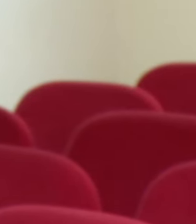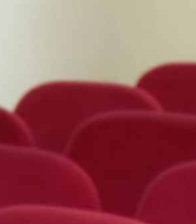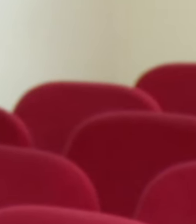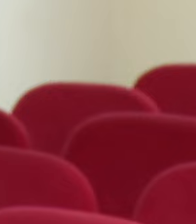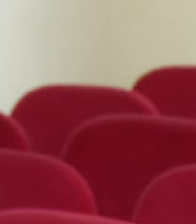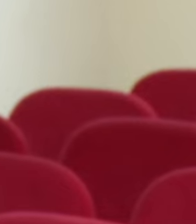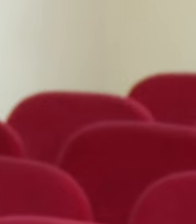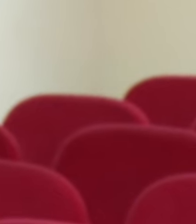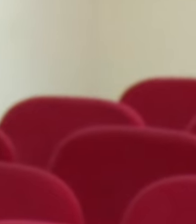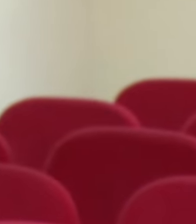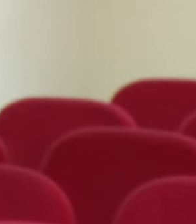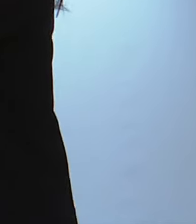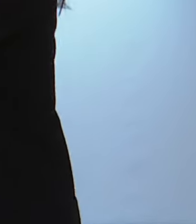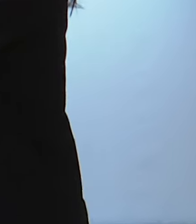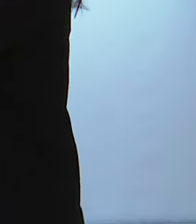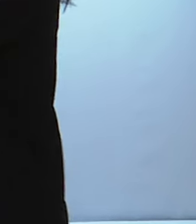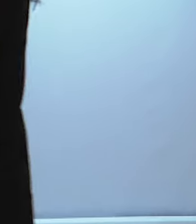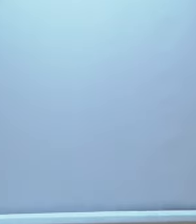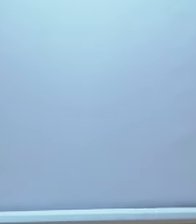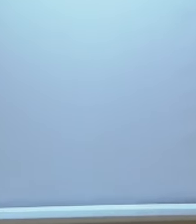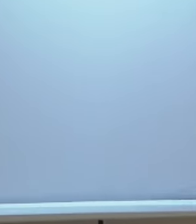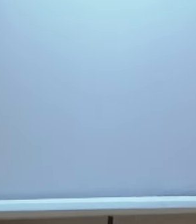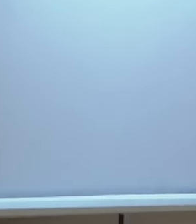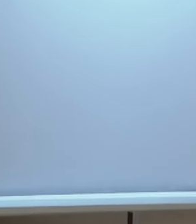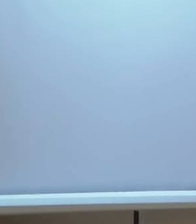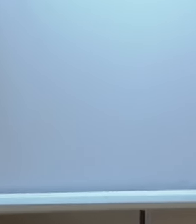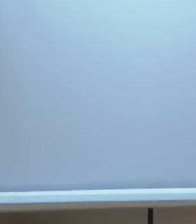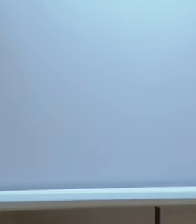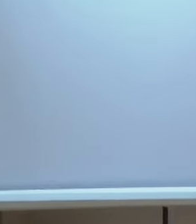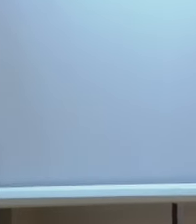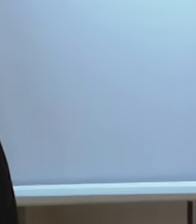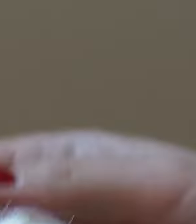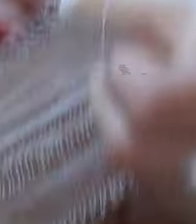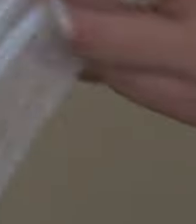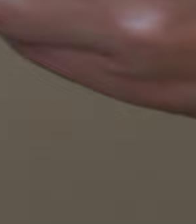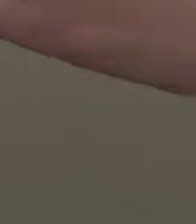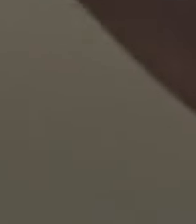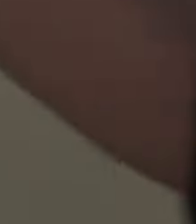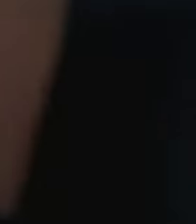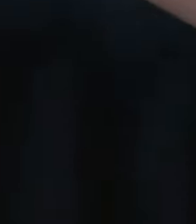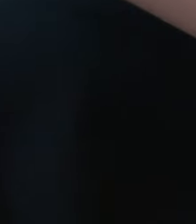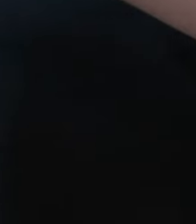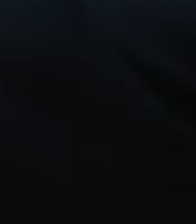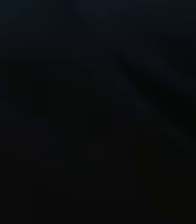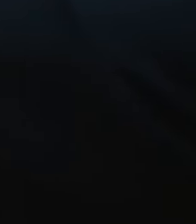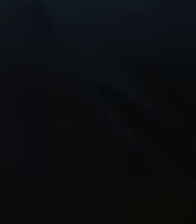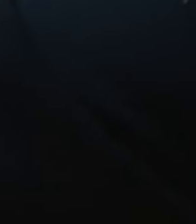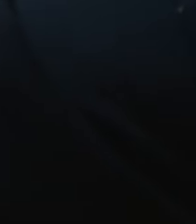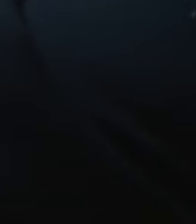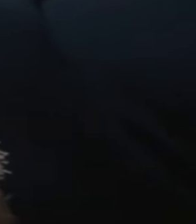Белгороде, видела все, слышала все. Те знания, которые у меня были, они недостаточны. С мужем решили, что